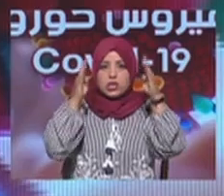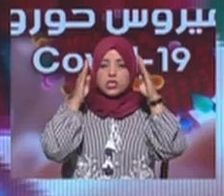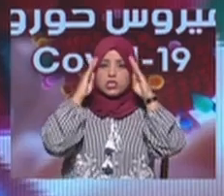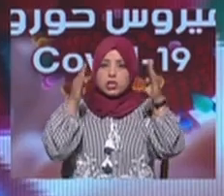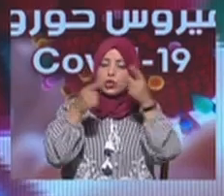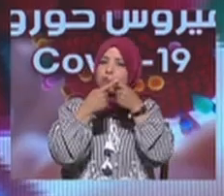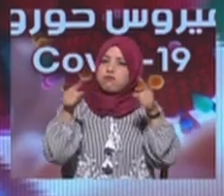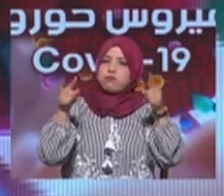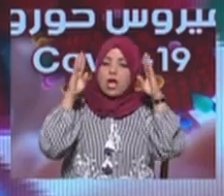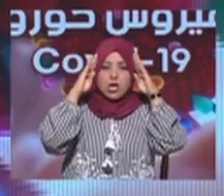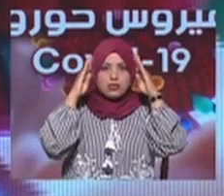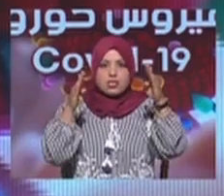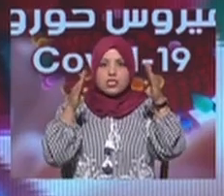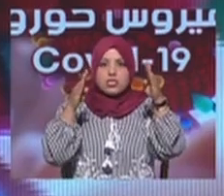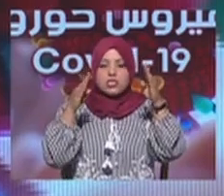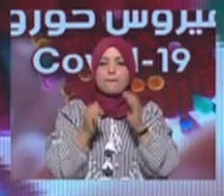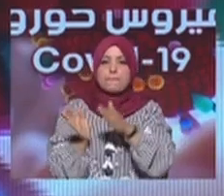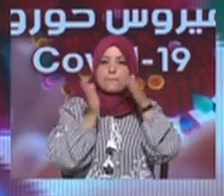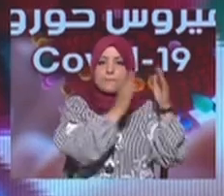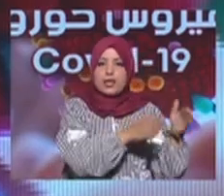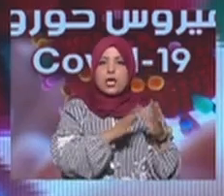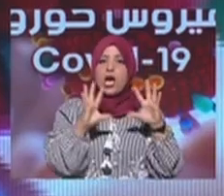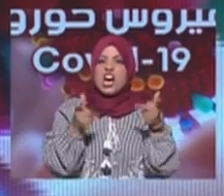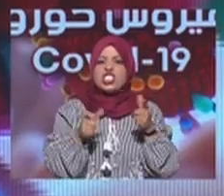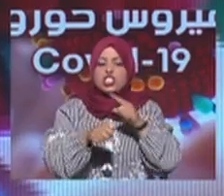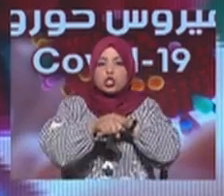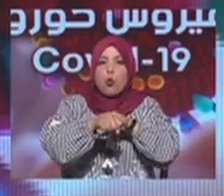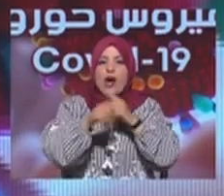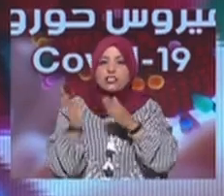خذ لكم وقت؟ أسبوع كامل باش